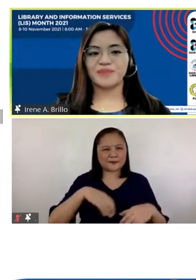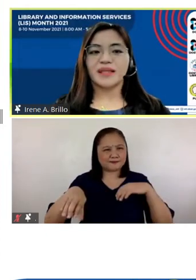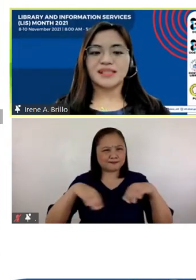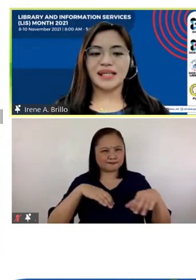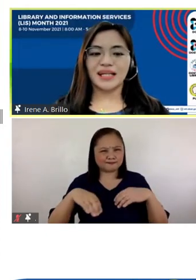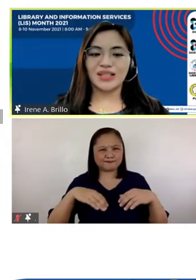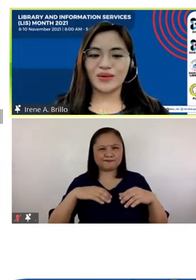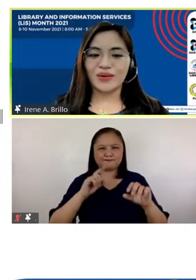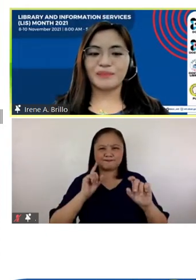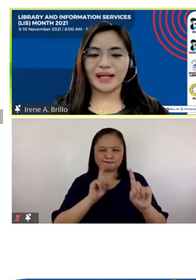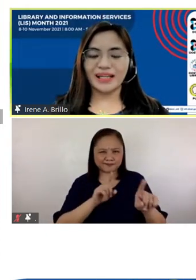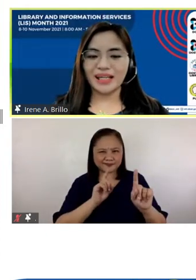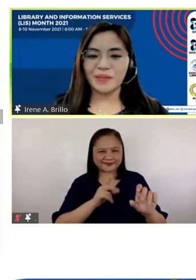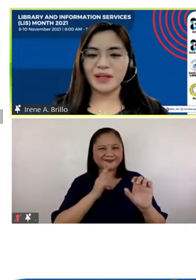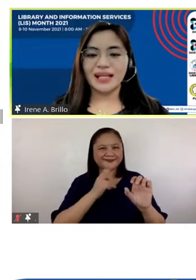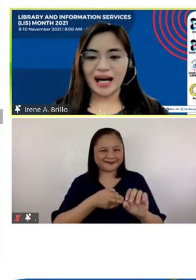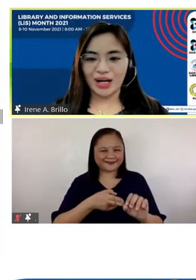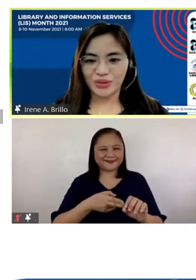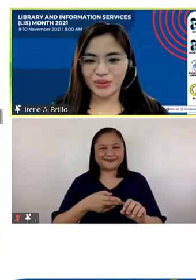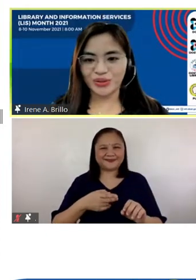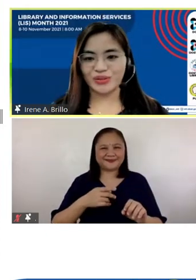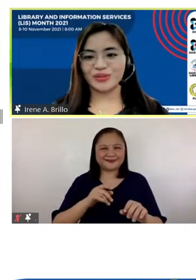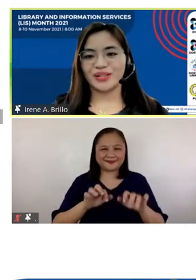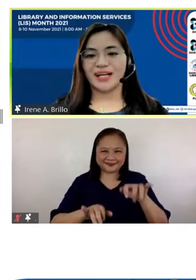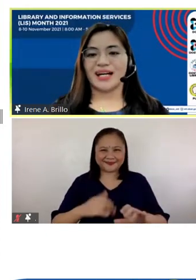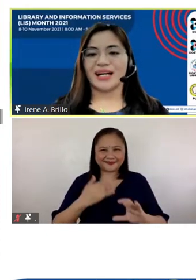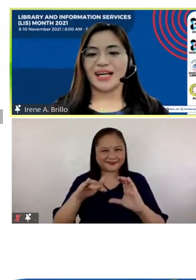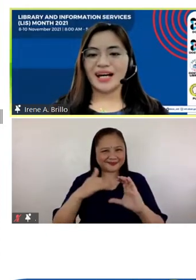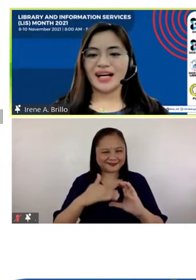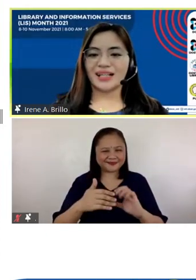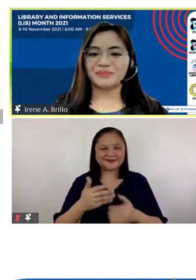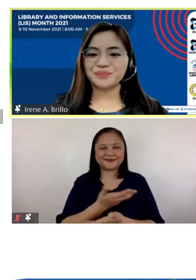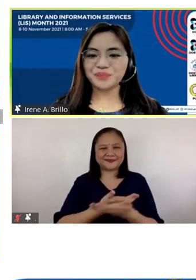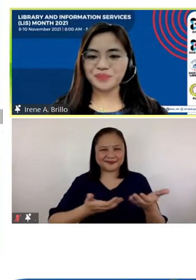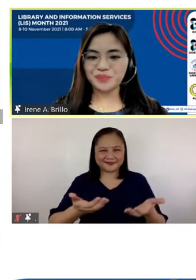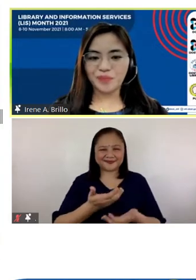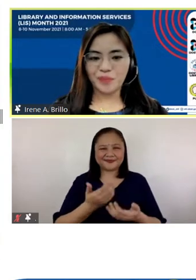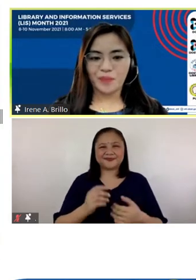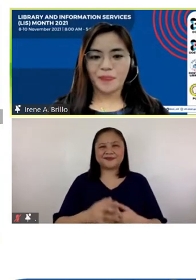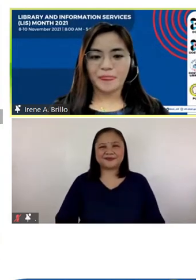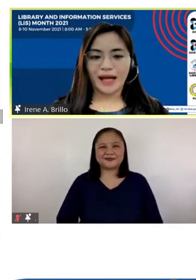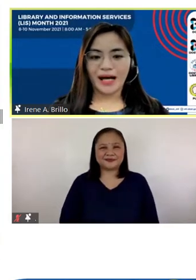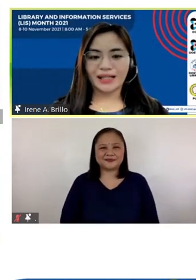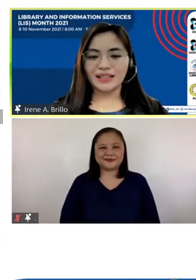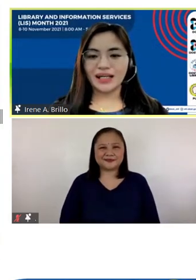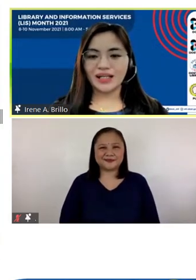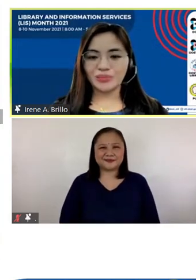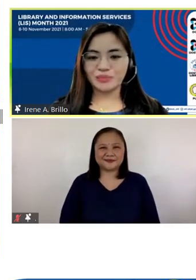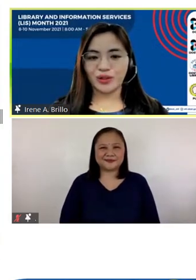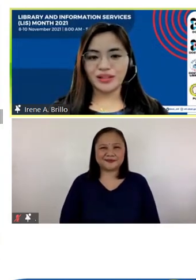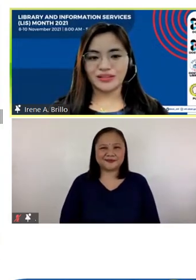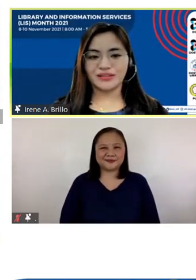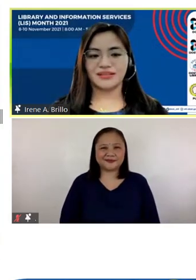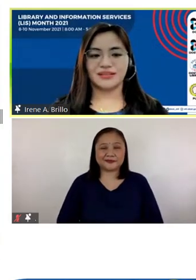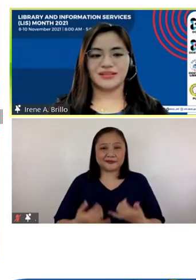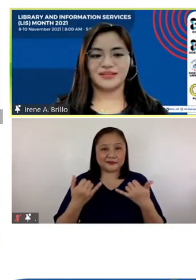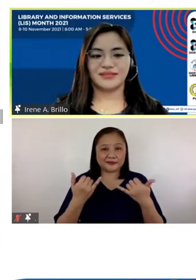kayo sa inyong pakikilahok. Ayan. At ngayon